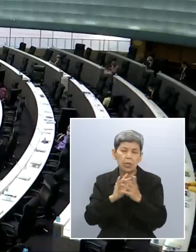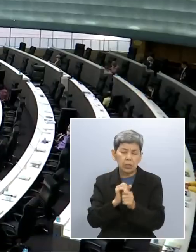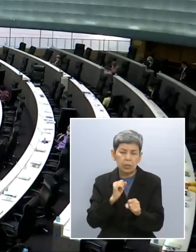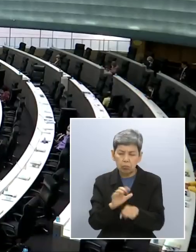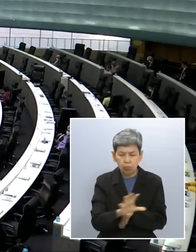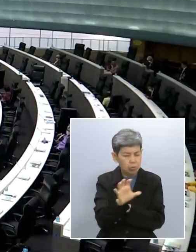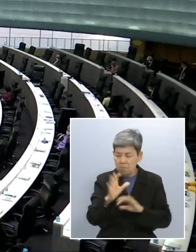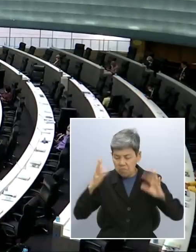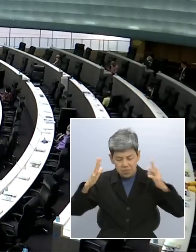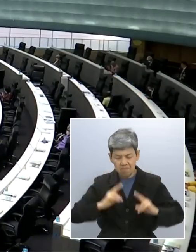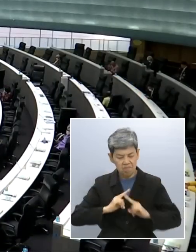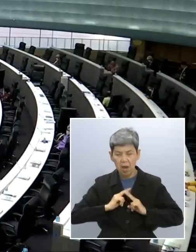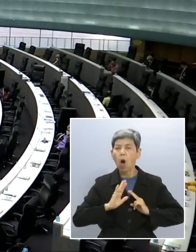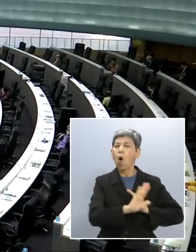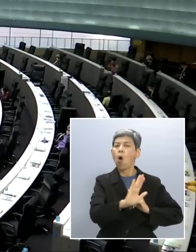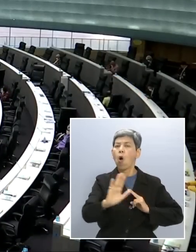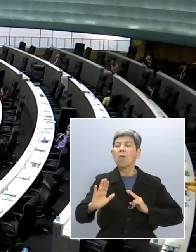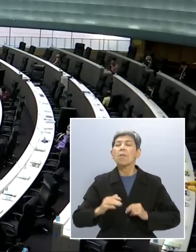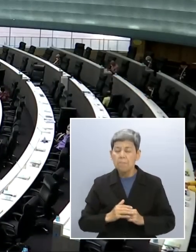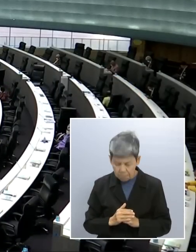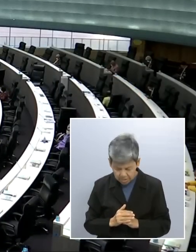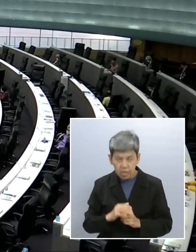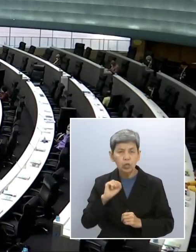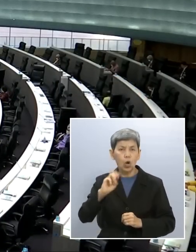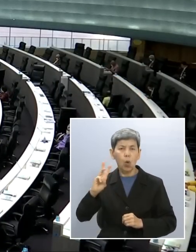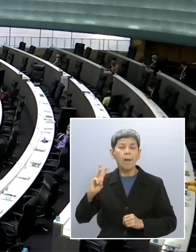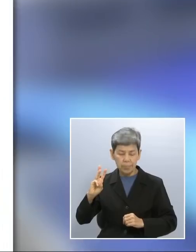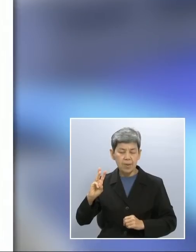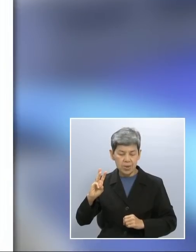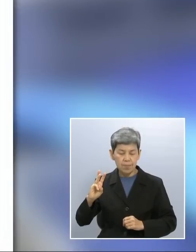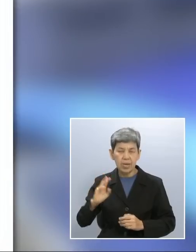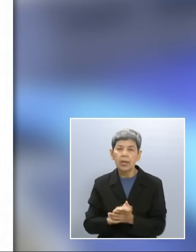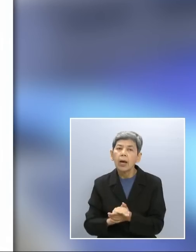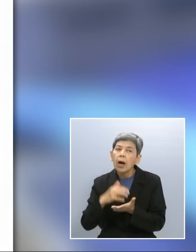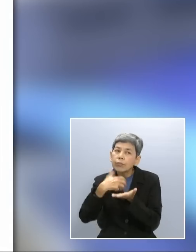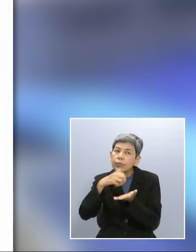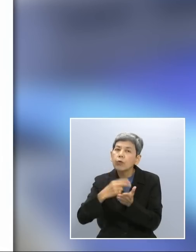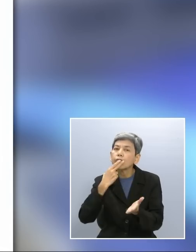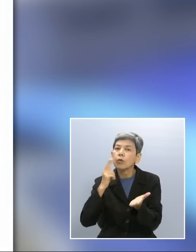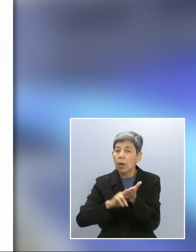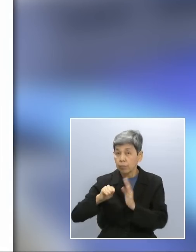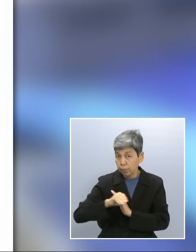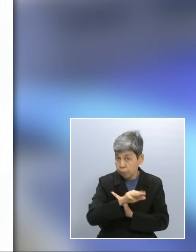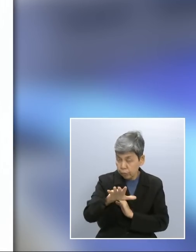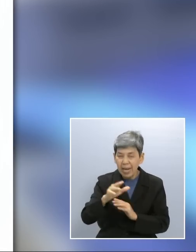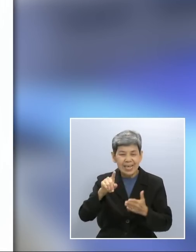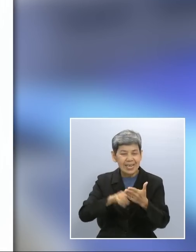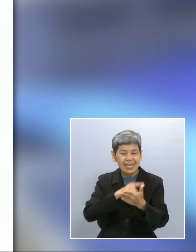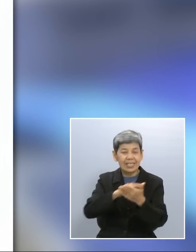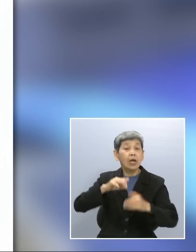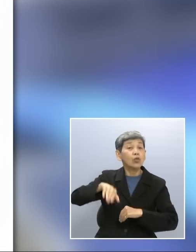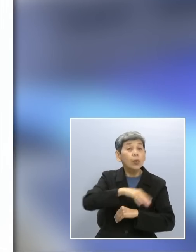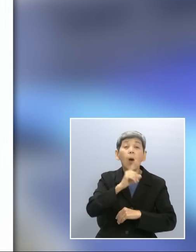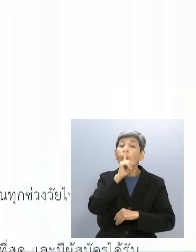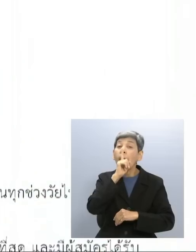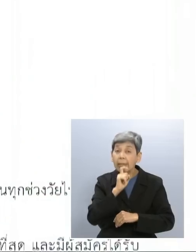งำไทยได้ค่ะยังมีสววุฒิพันธ์วิชัยรัตน์นะคะได้มีการร่อนจดหมายบอกว่าการเลือกตั้งทั่วไปเมื่อวัน